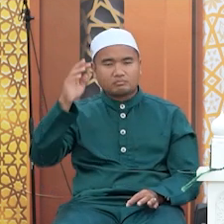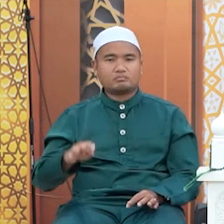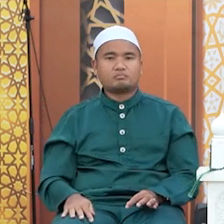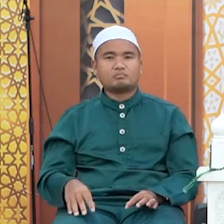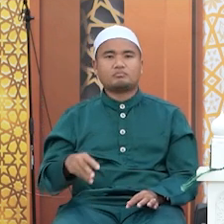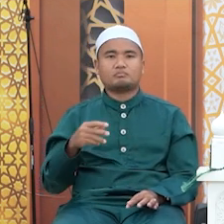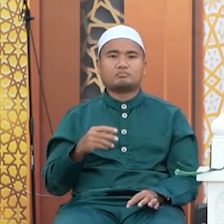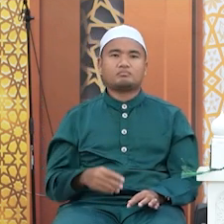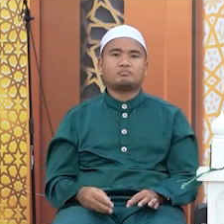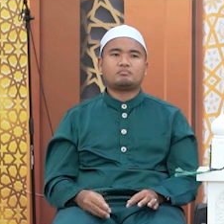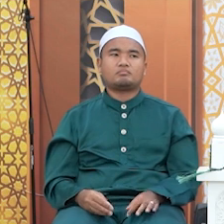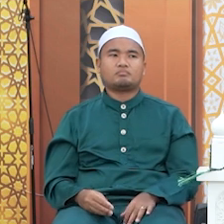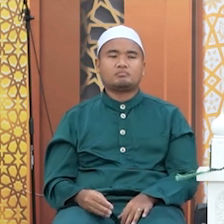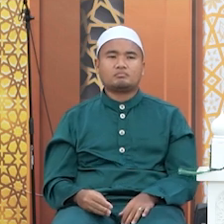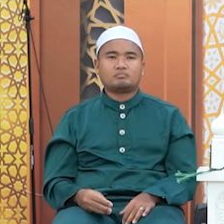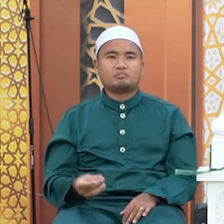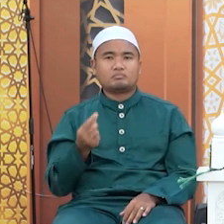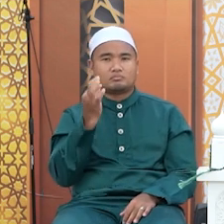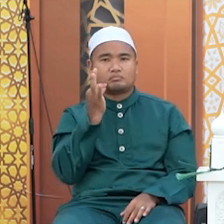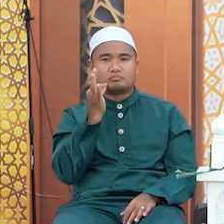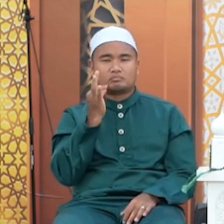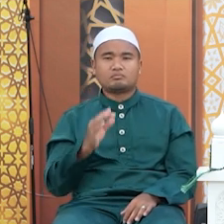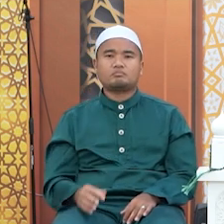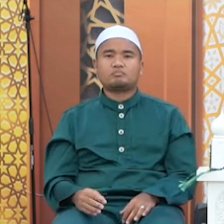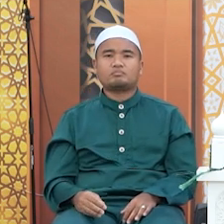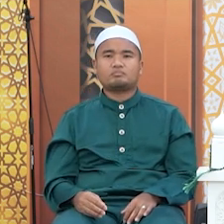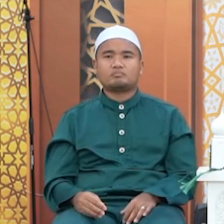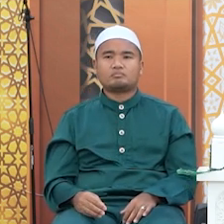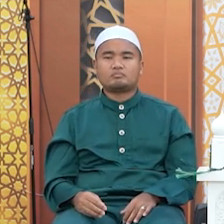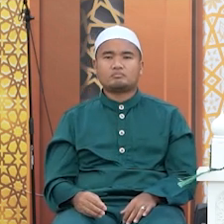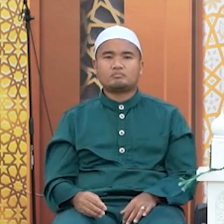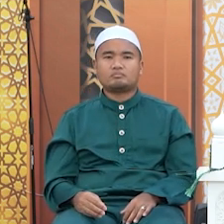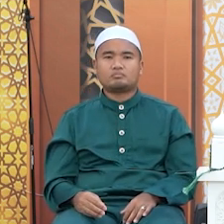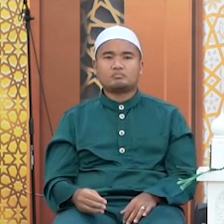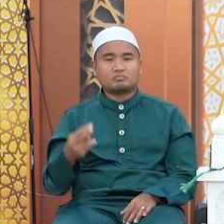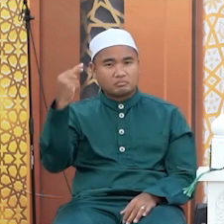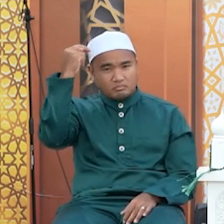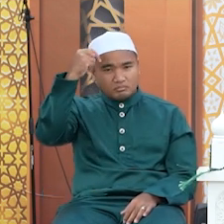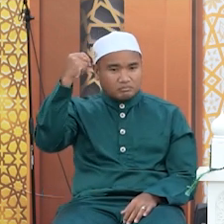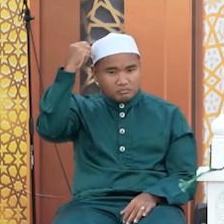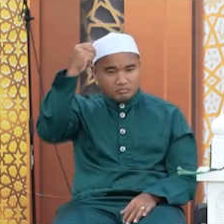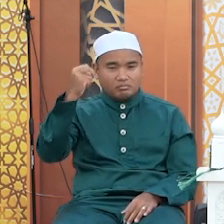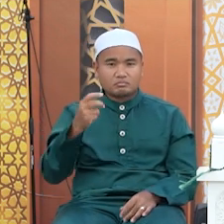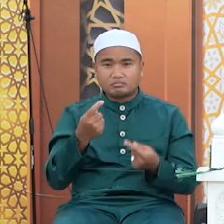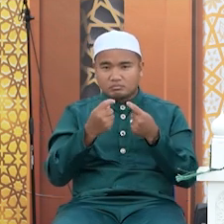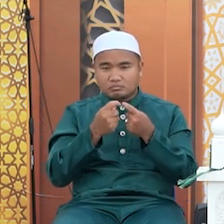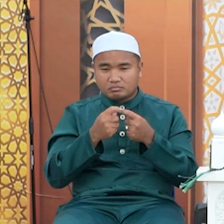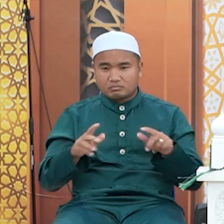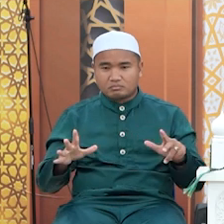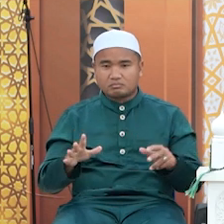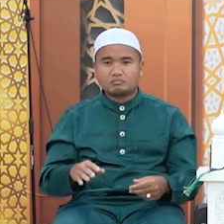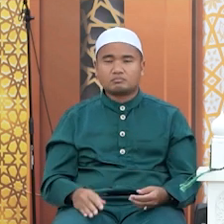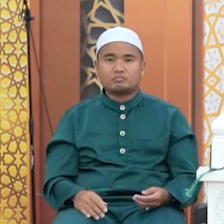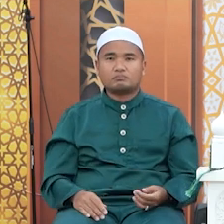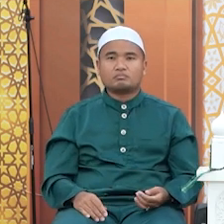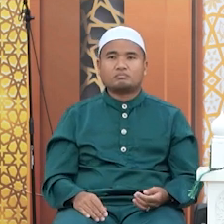Betapa rahmat ini Nabi telah mengungguli Islam kita ini dengan rahmat.